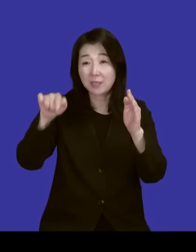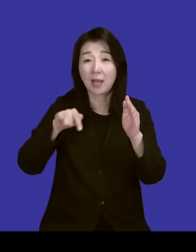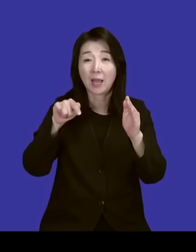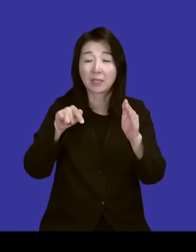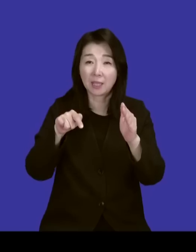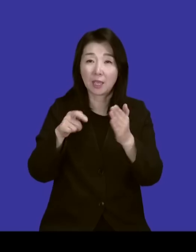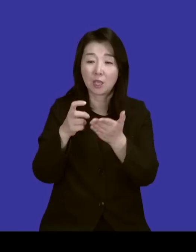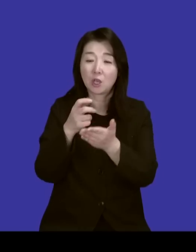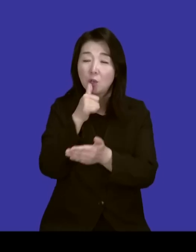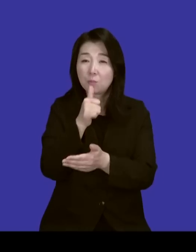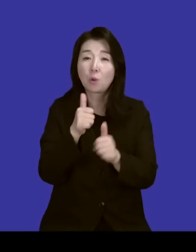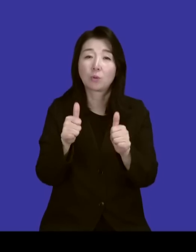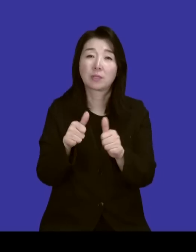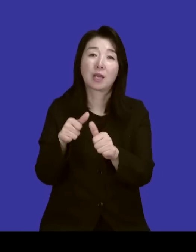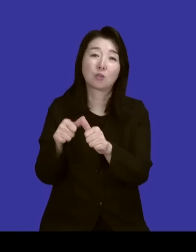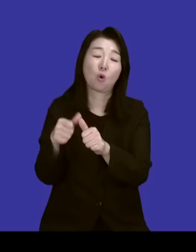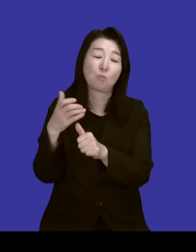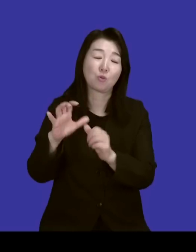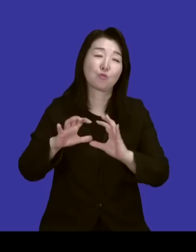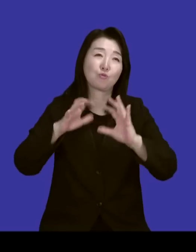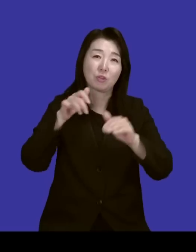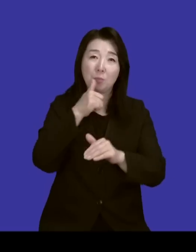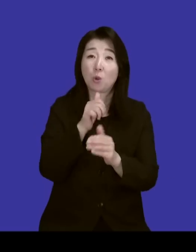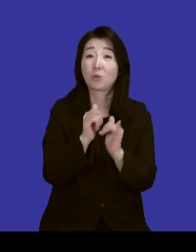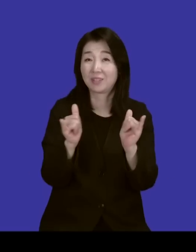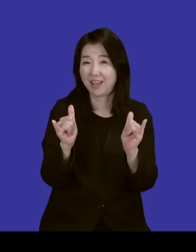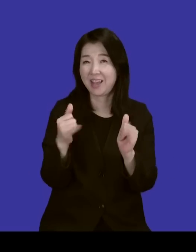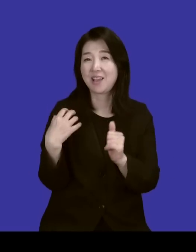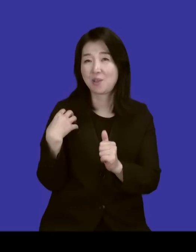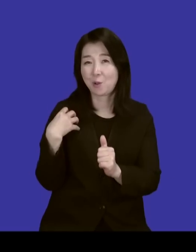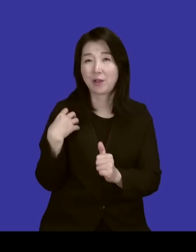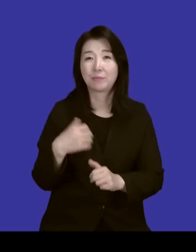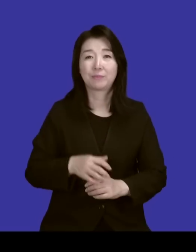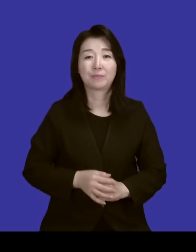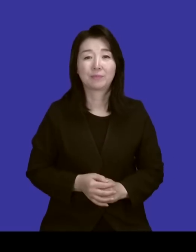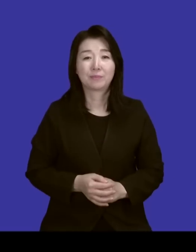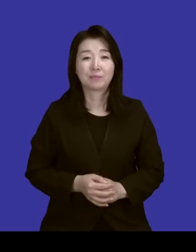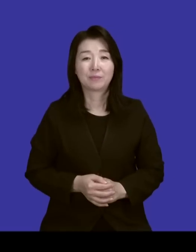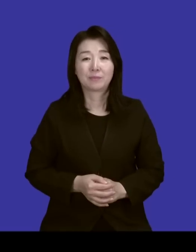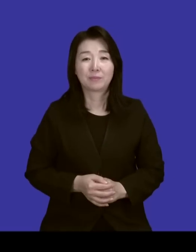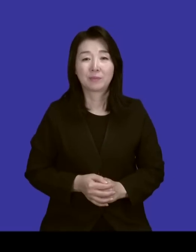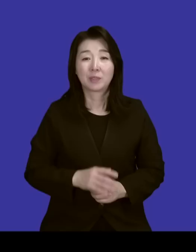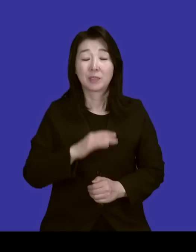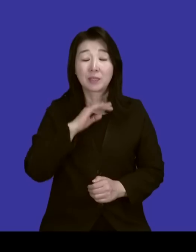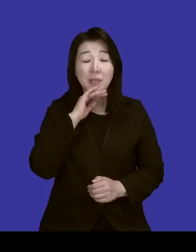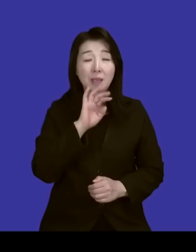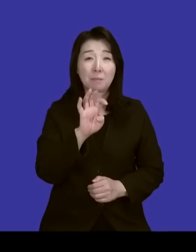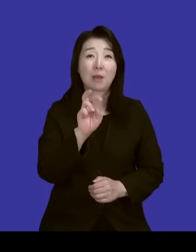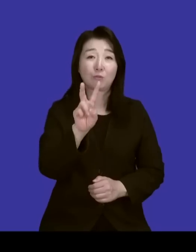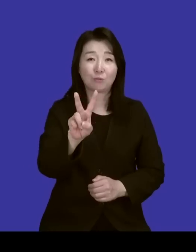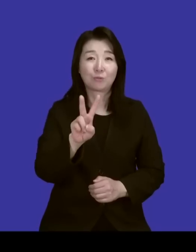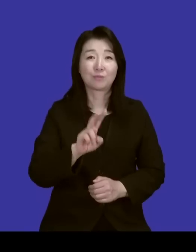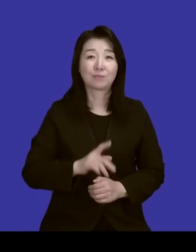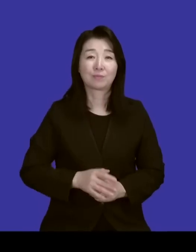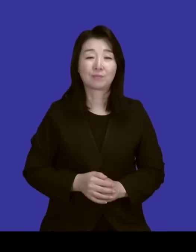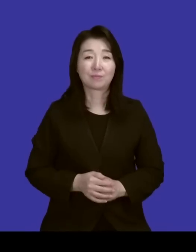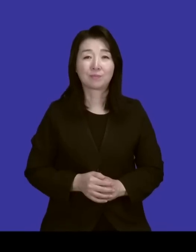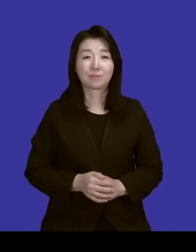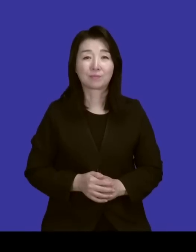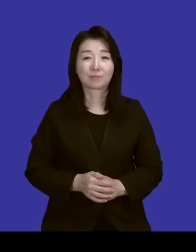변호사. 변호사로 국제 변호사로 국제 변호사. 있었고 42살이었어요. 41세. 어렵네요.